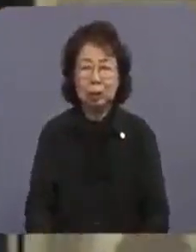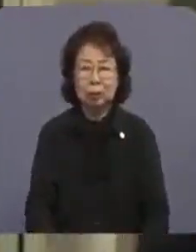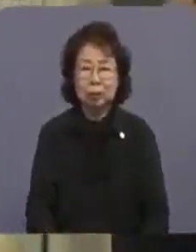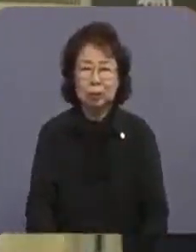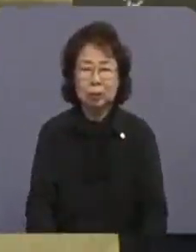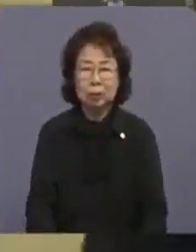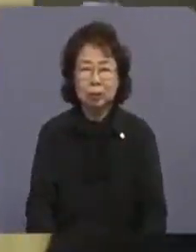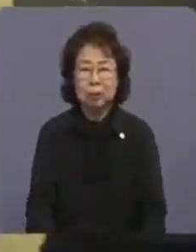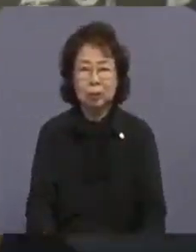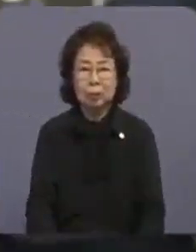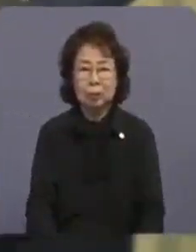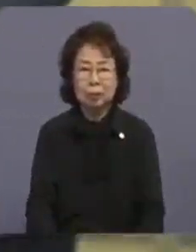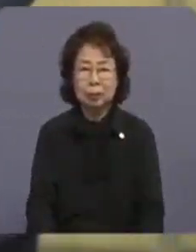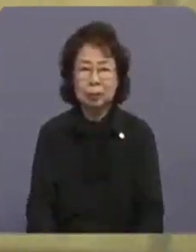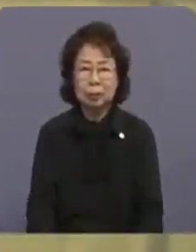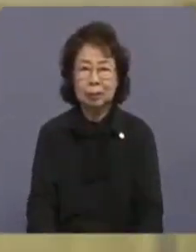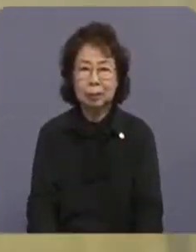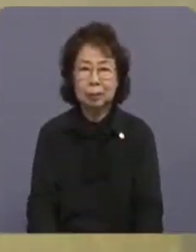뉴스 이준석